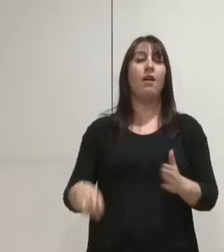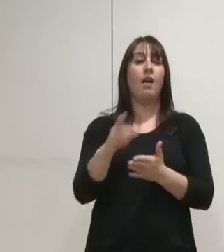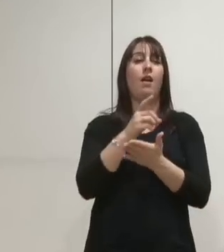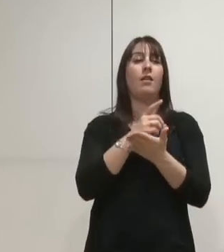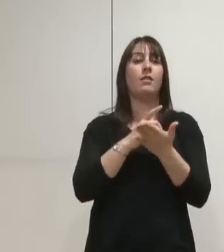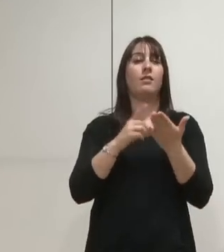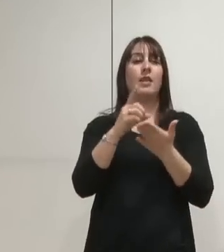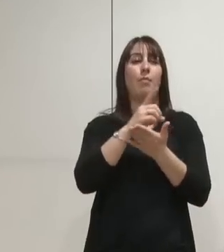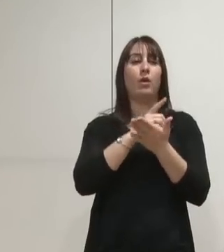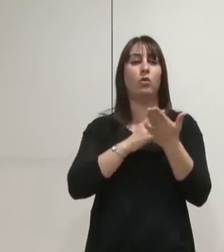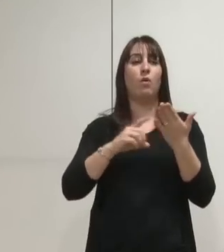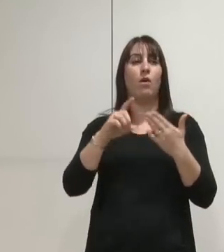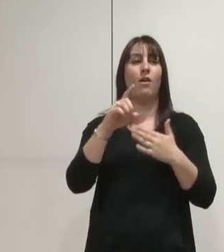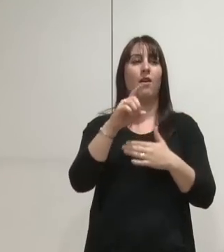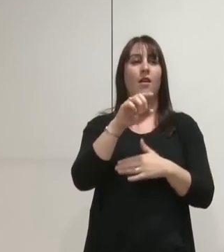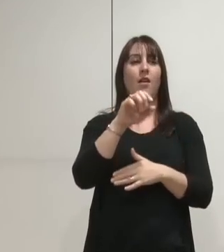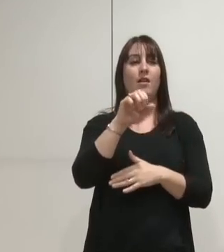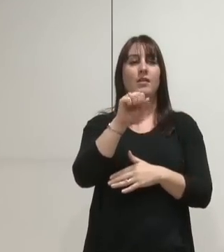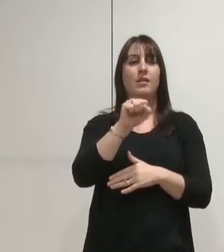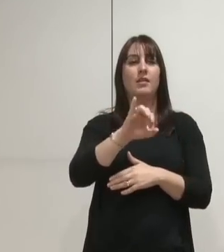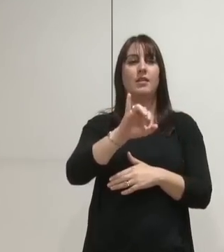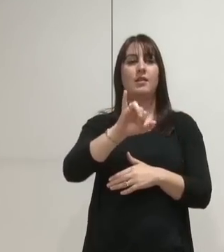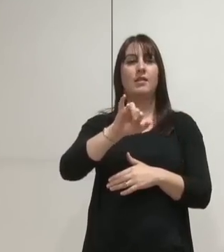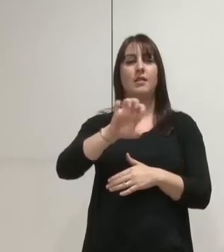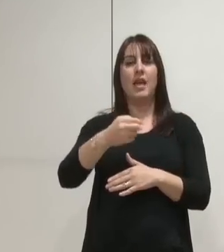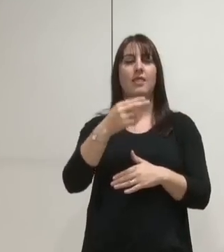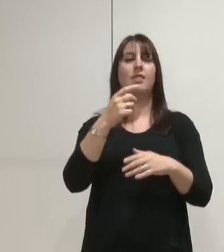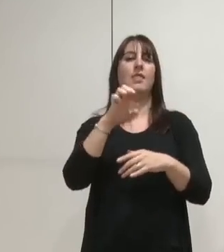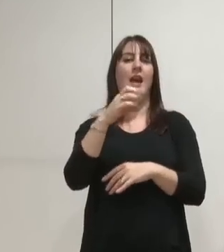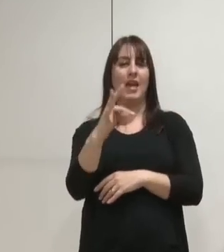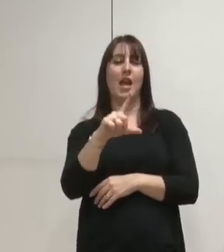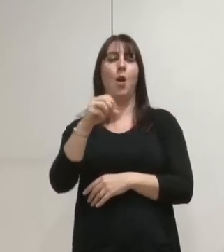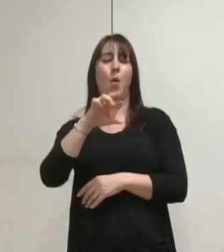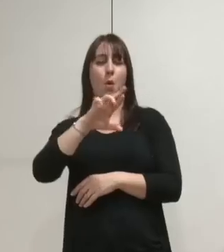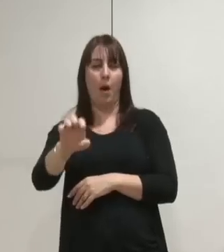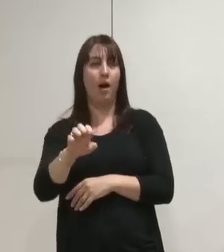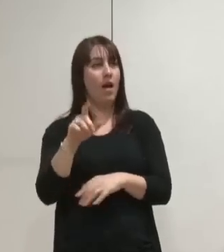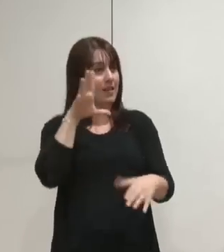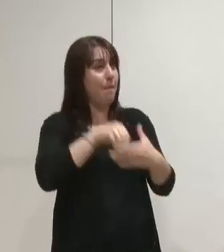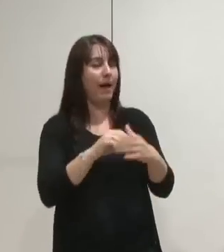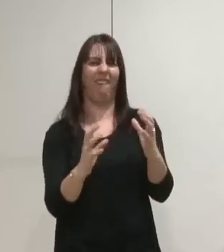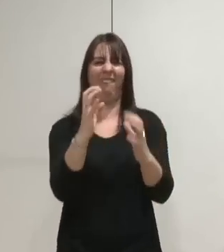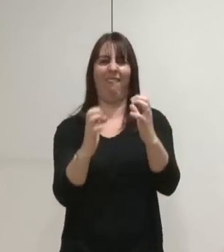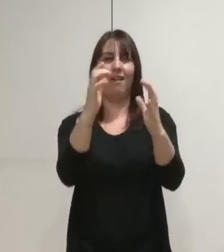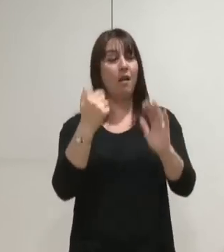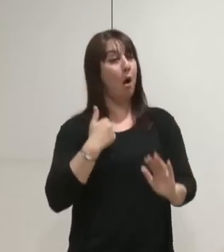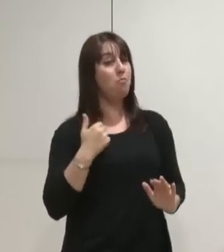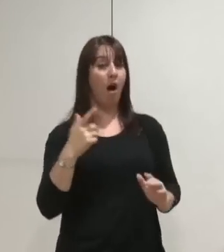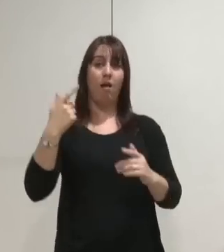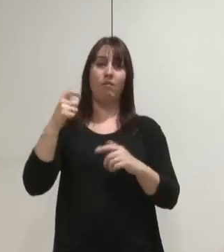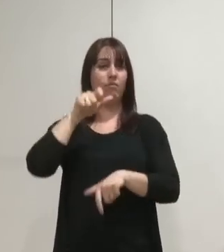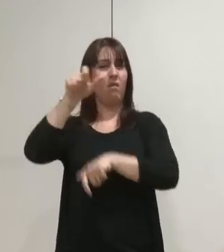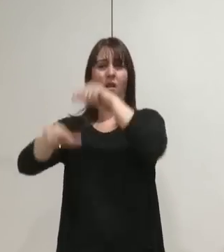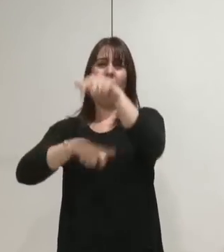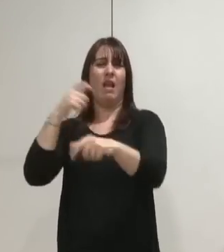et oui non mais vous allez voir ça rejoue c'est exactement la même situation je me suis fait démarcher par par des